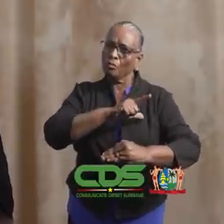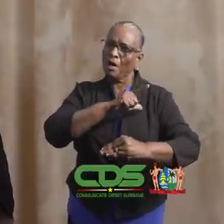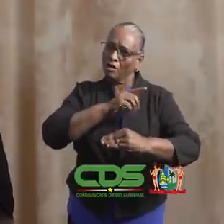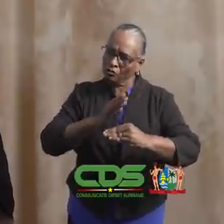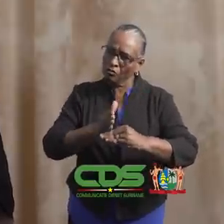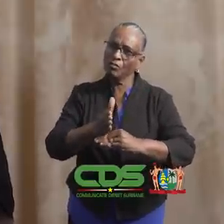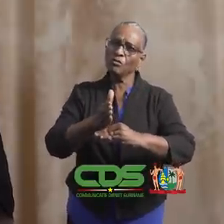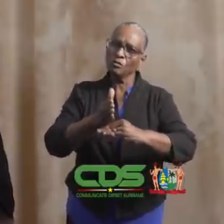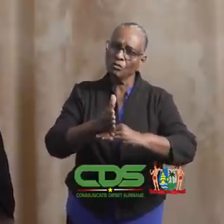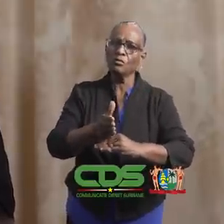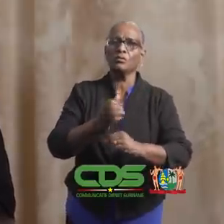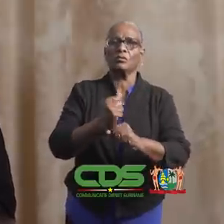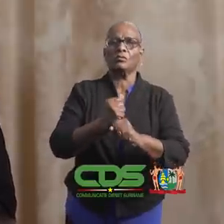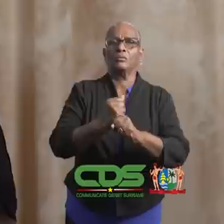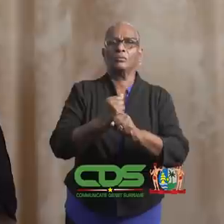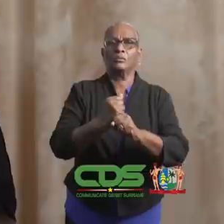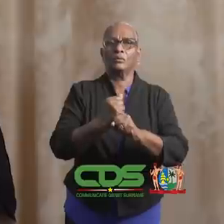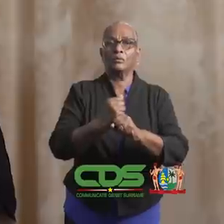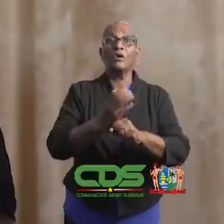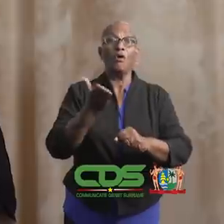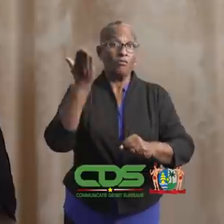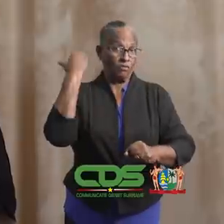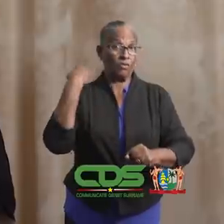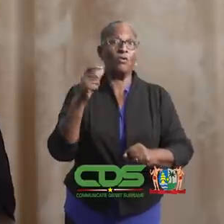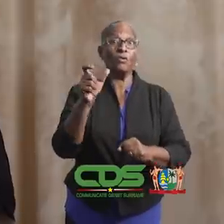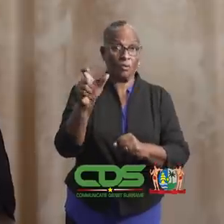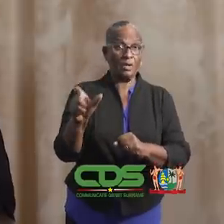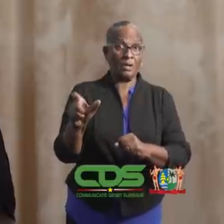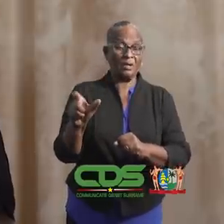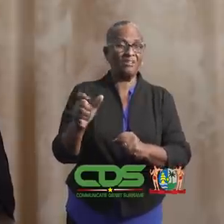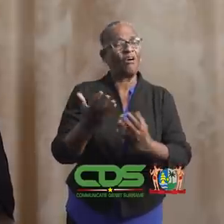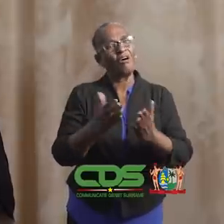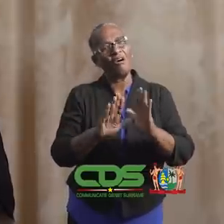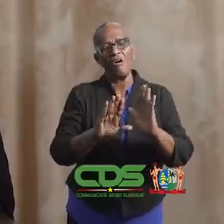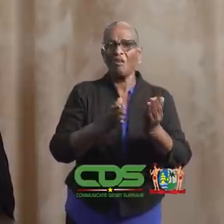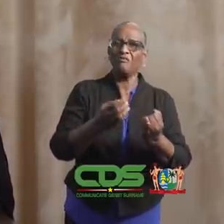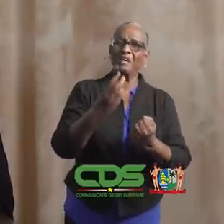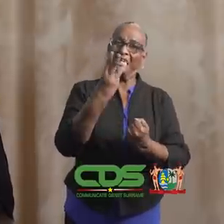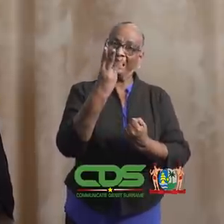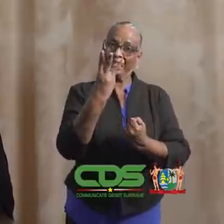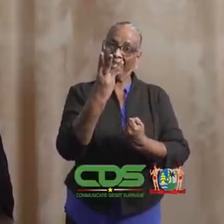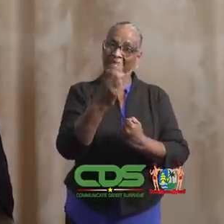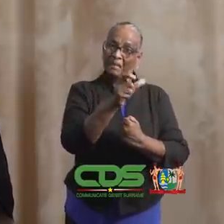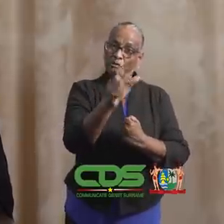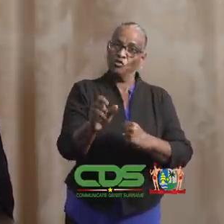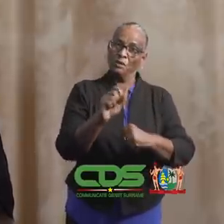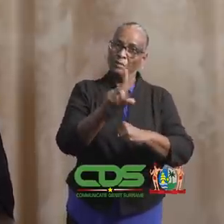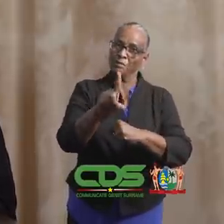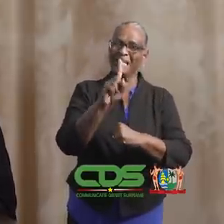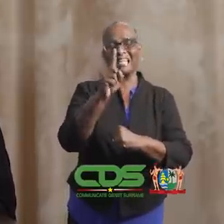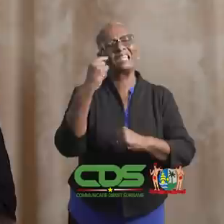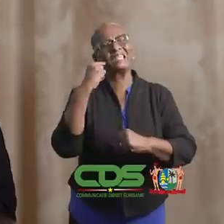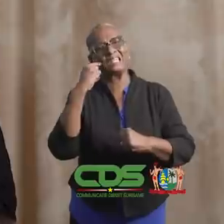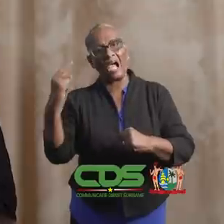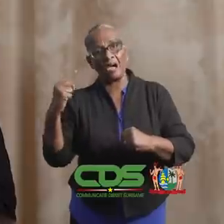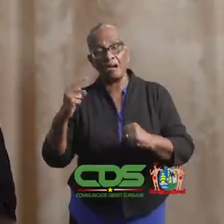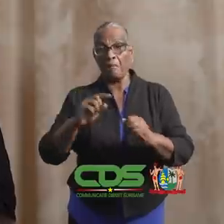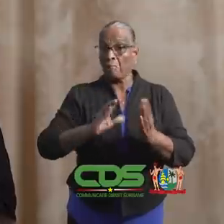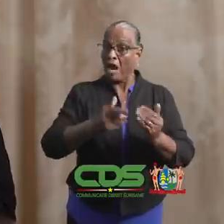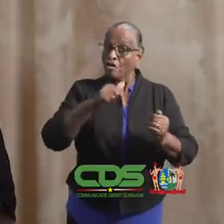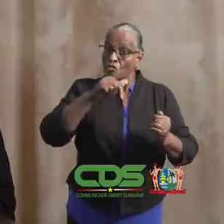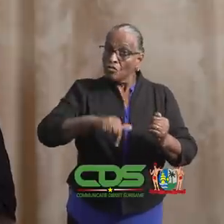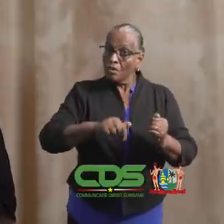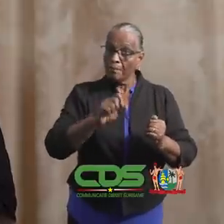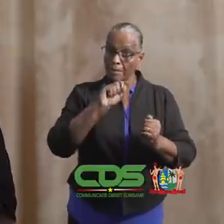gestadig voortzetten. De vorige week hebben we een gemiddeld aantal van 3 besmettingen per dag gehad. Nochtans